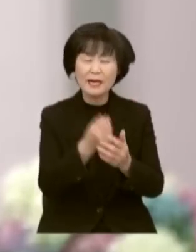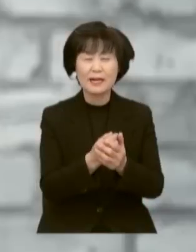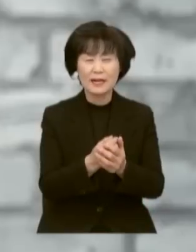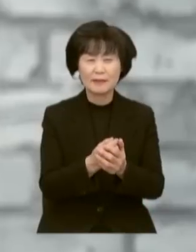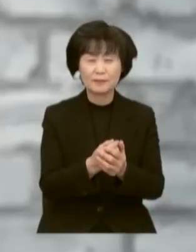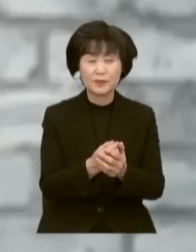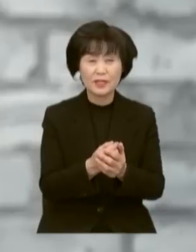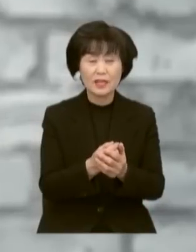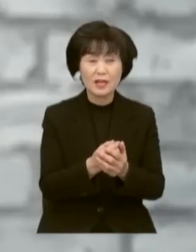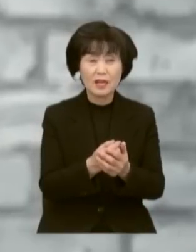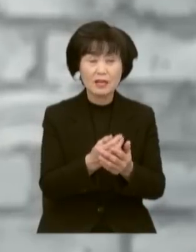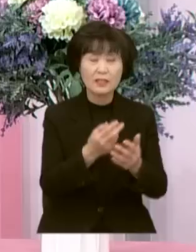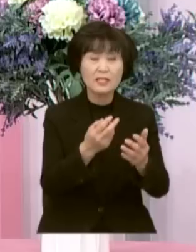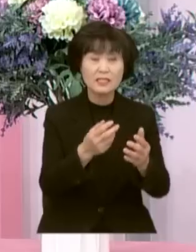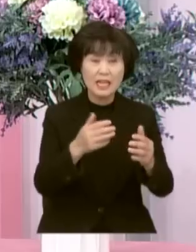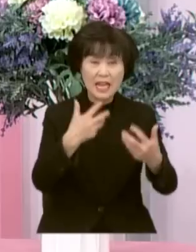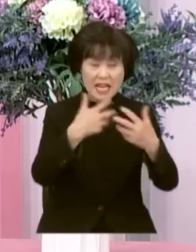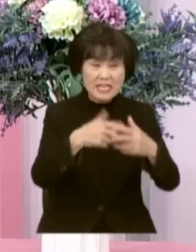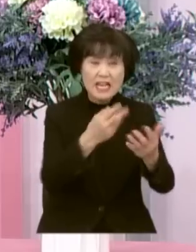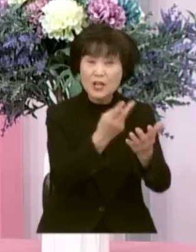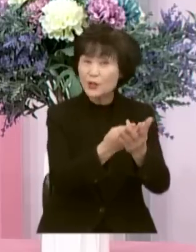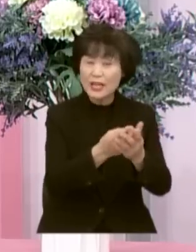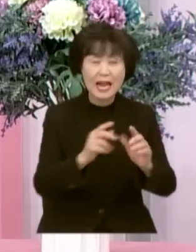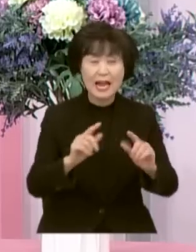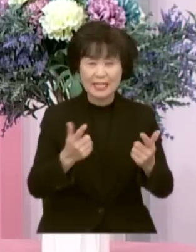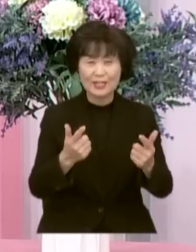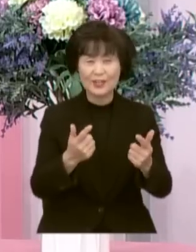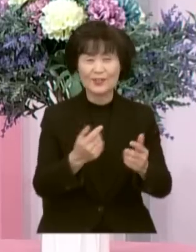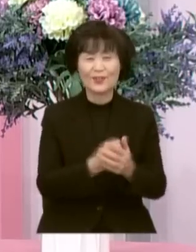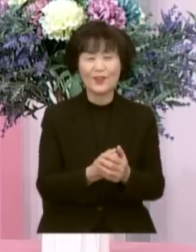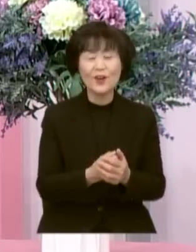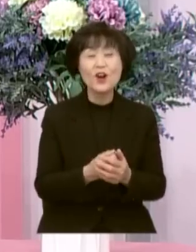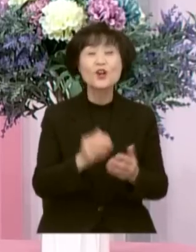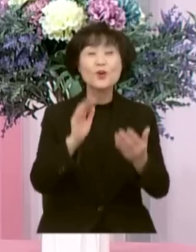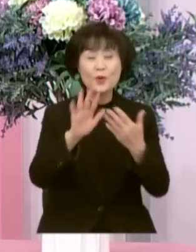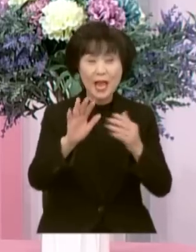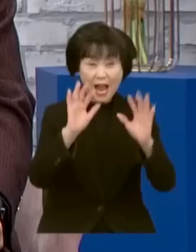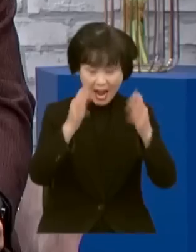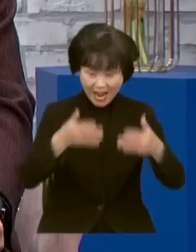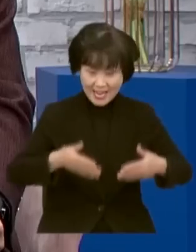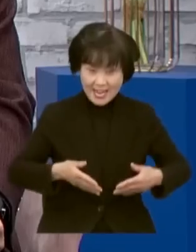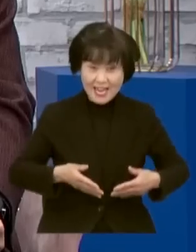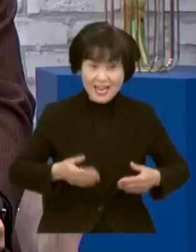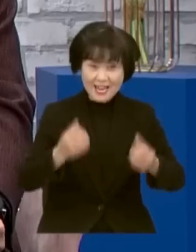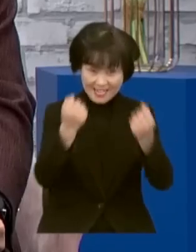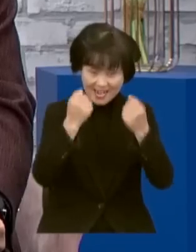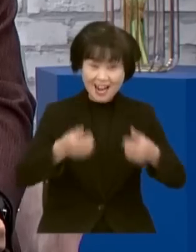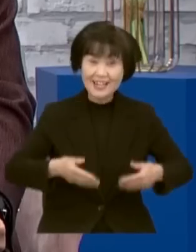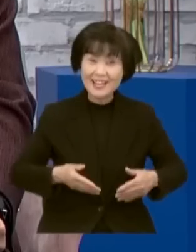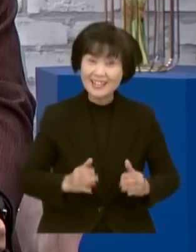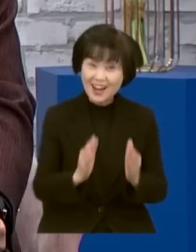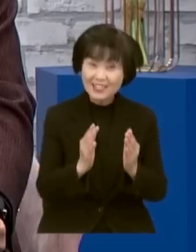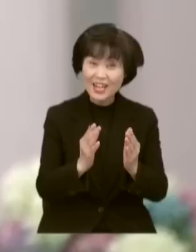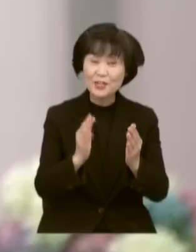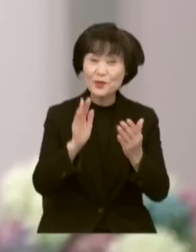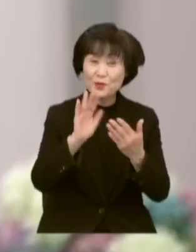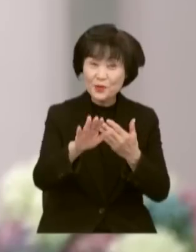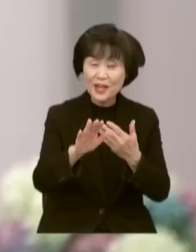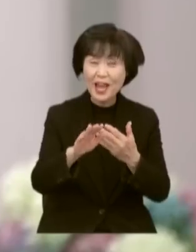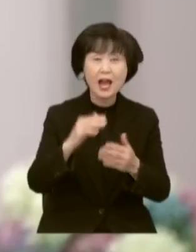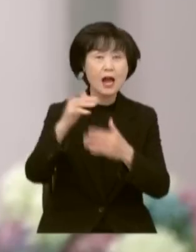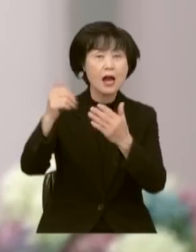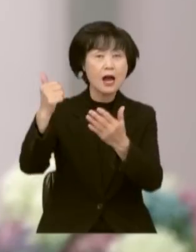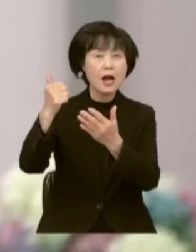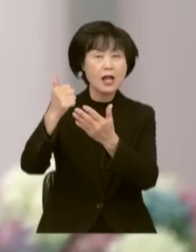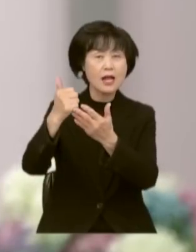태어났고 그리고요 또 하나님을 잊어버렸어요. 애가 건강하게 나오니까 인간이